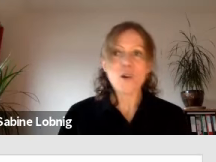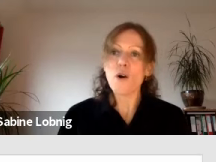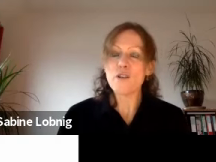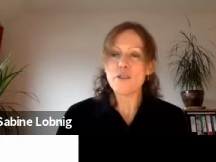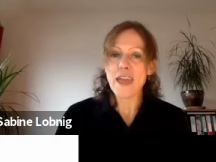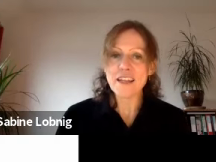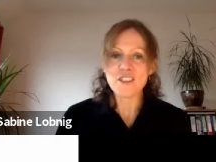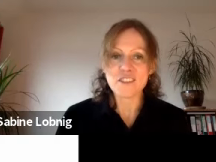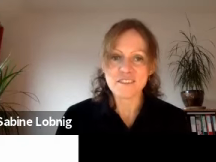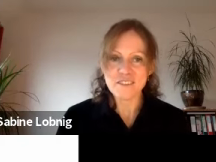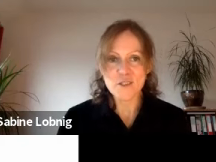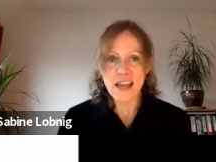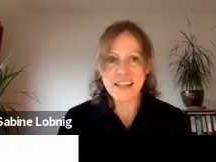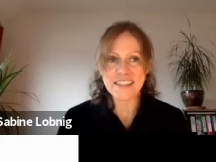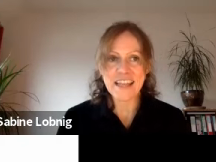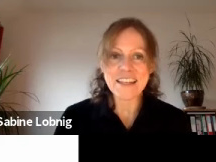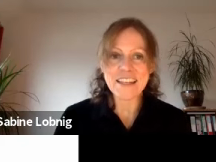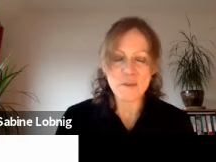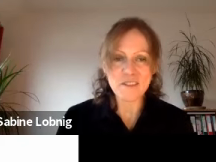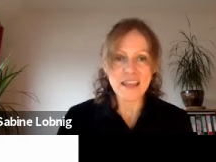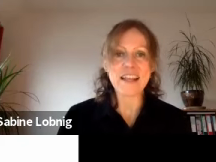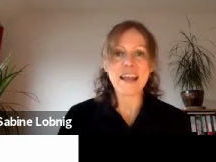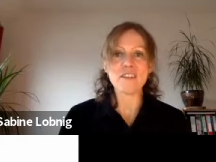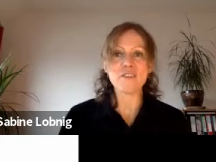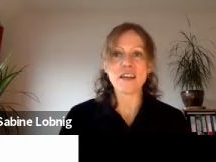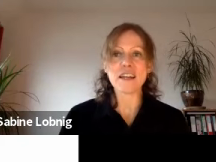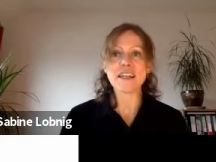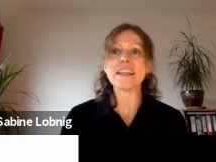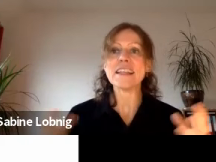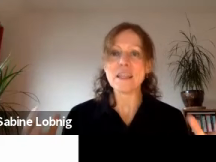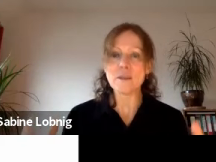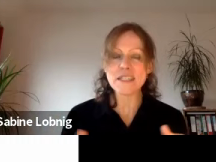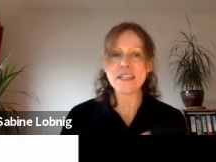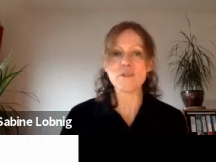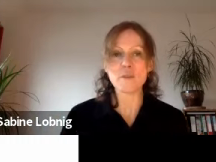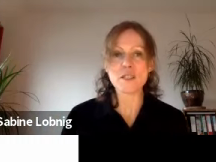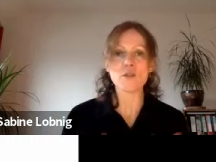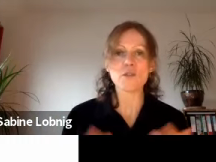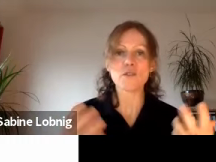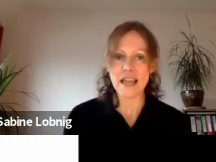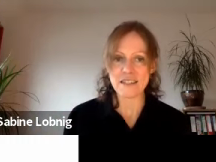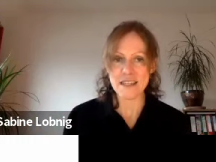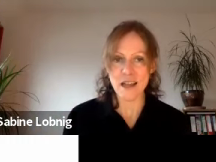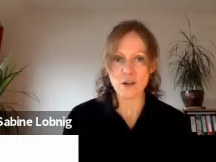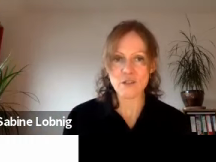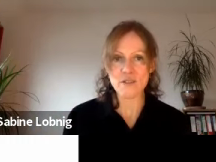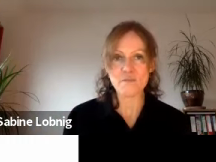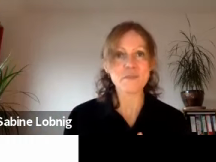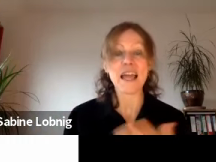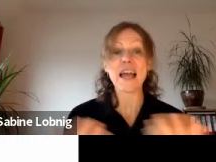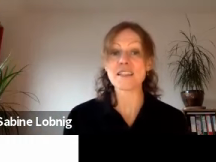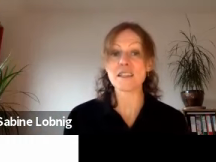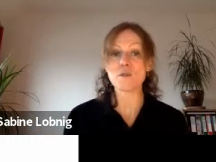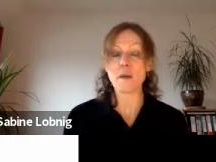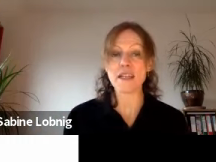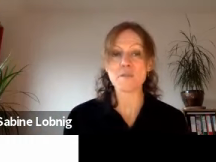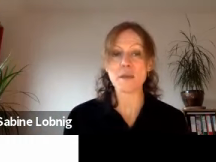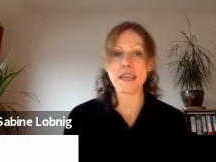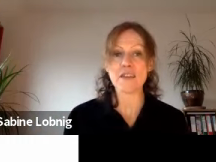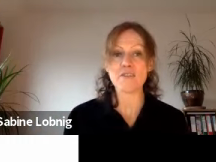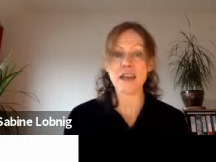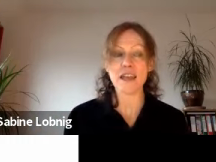Mein Call for Action zu allen Teilnehmern wäre dann einfach, nehmt die Information und tragt sie raus. Tragt dazu